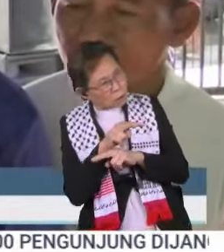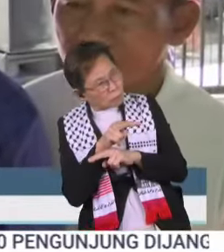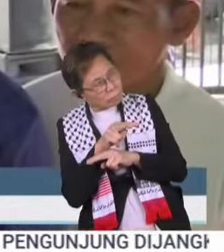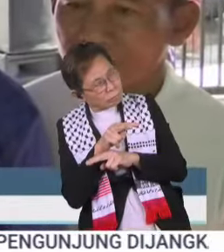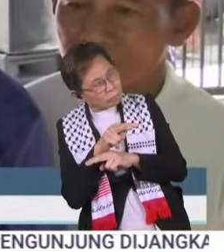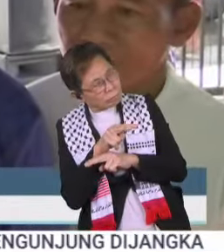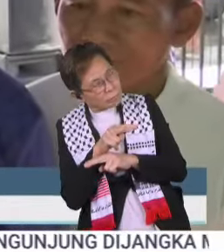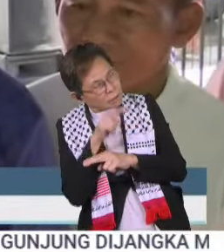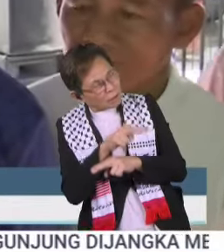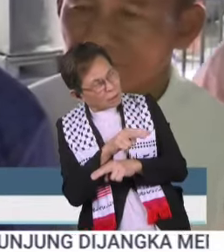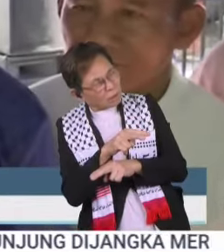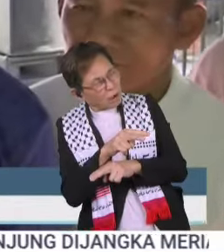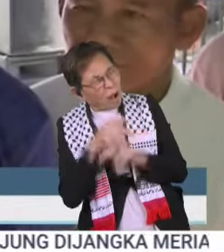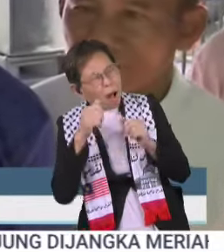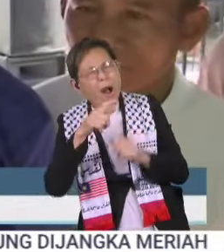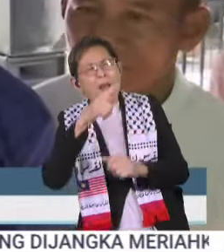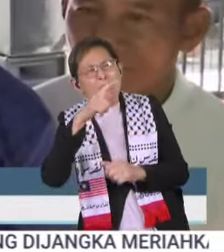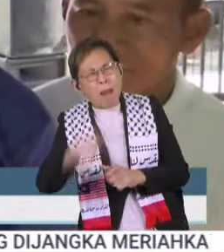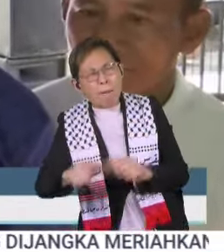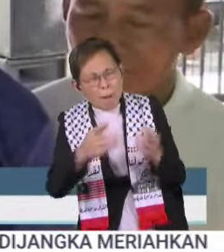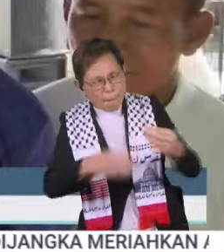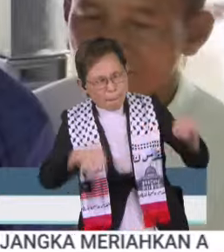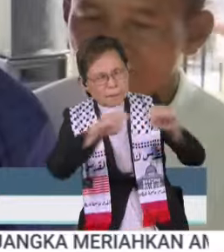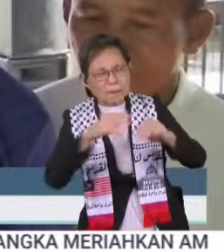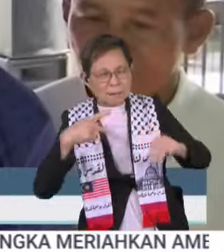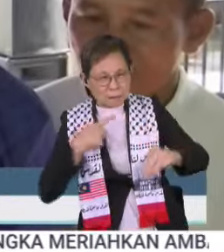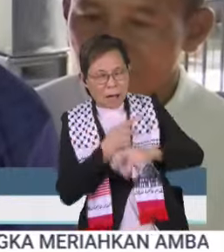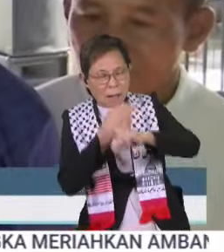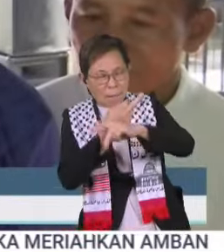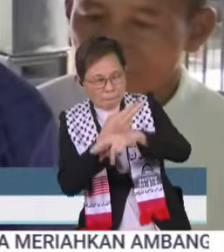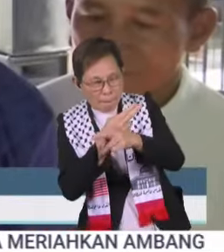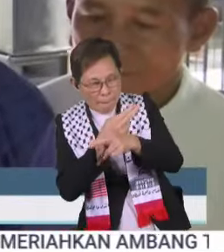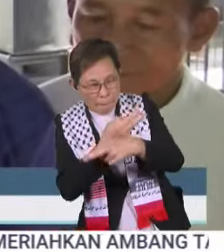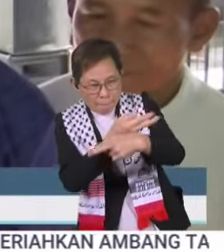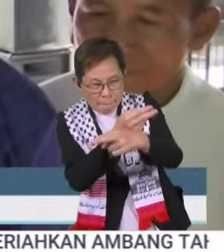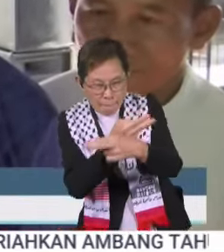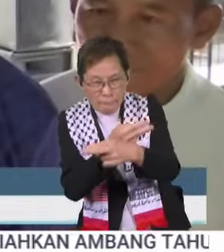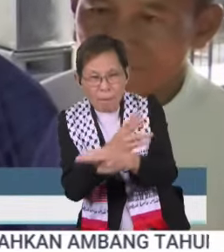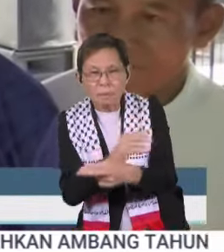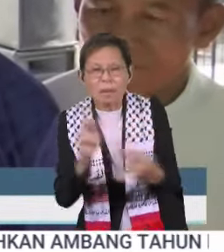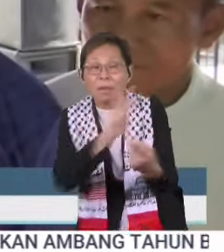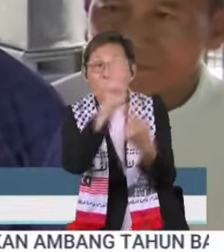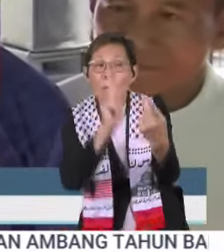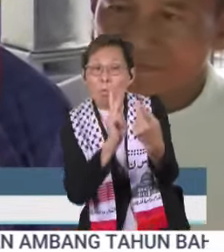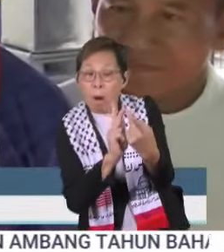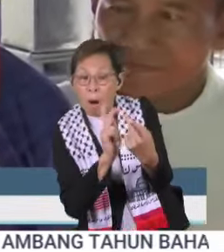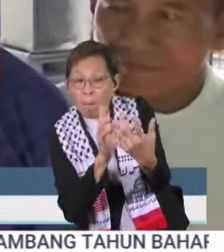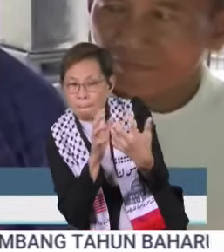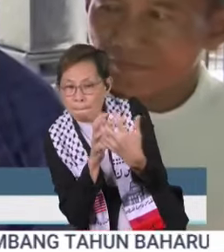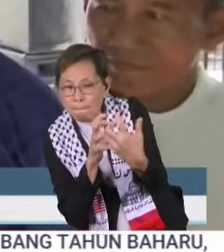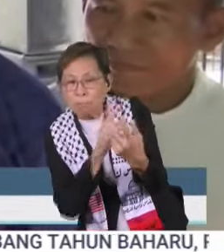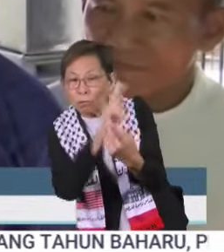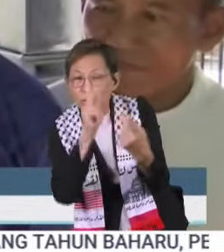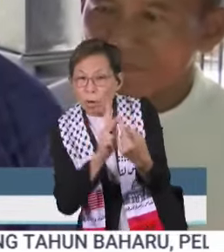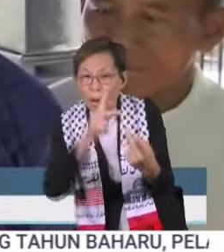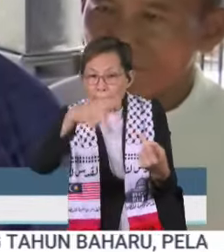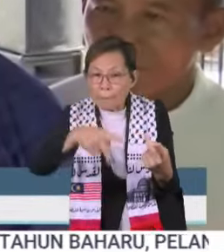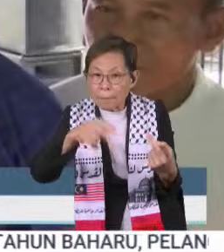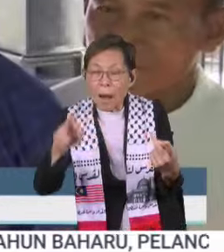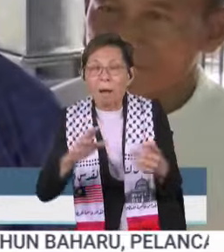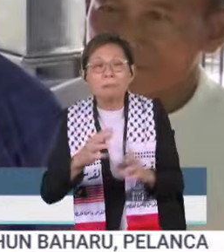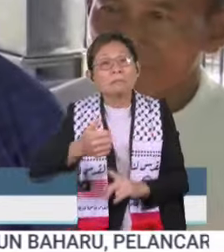yang keadaan yang uzur di kawasan masjid ini kita akan perbaiki untukang orangang menyesuaikan lagi PPR terutamanya